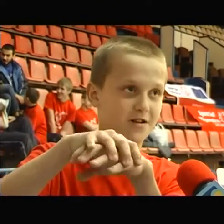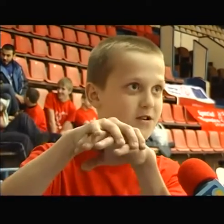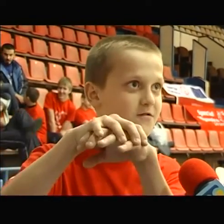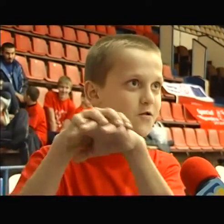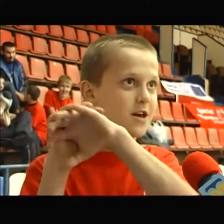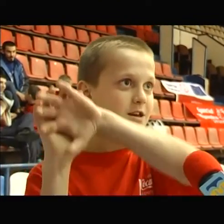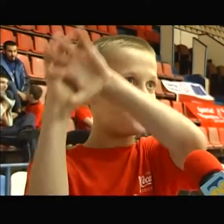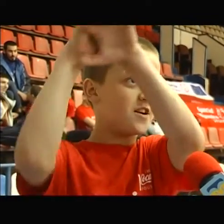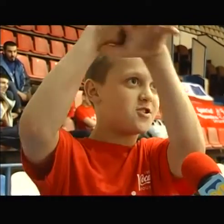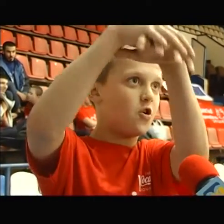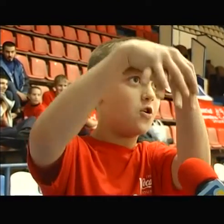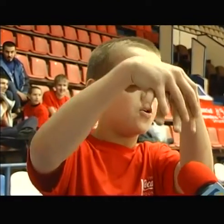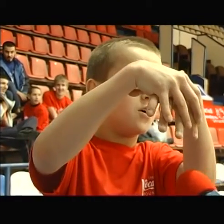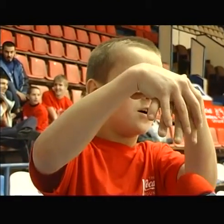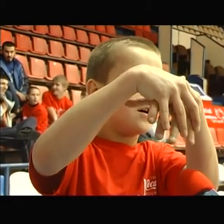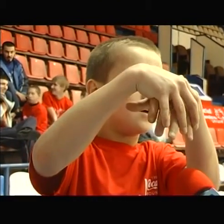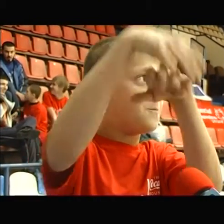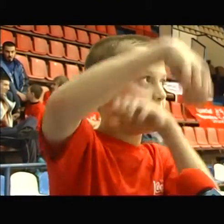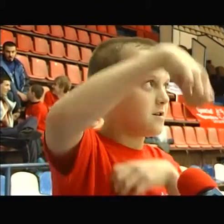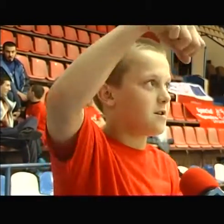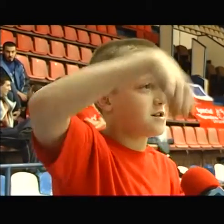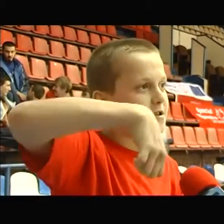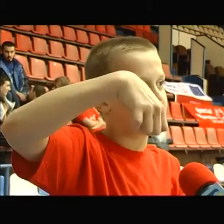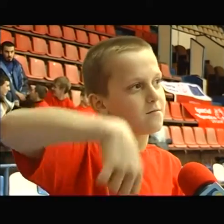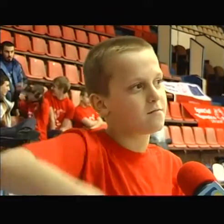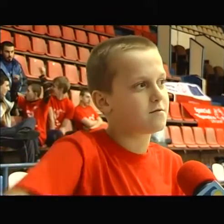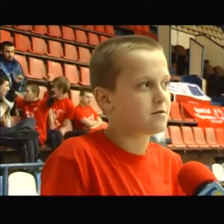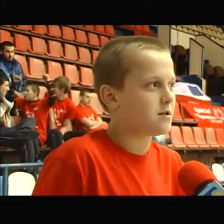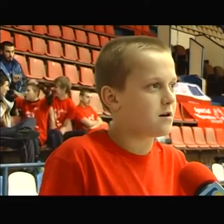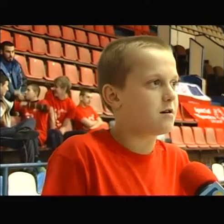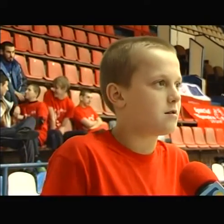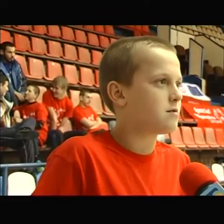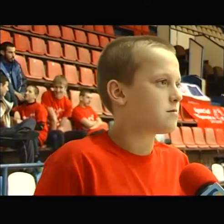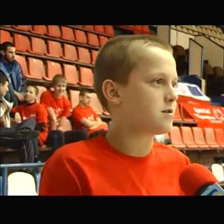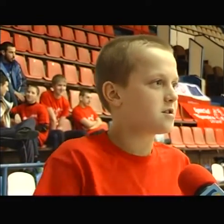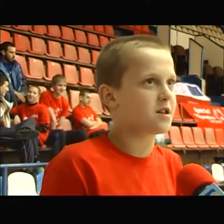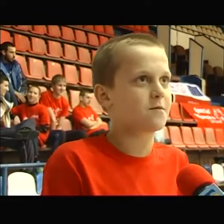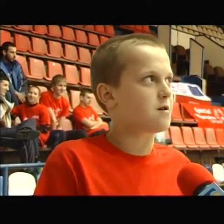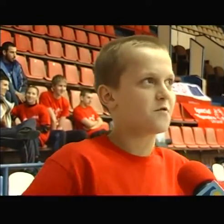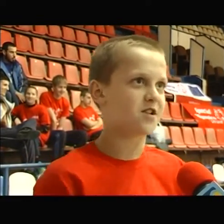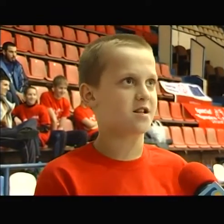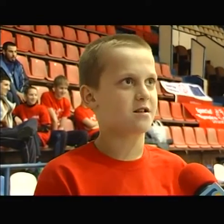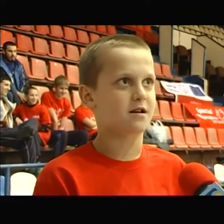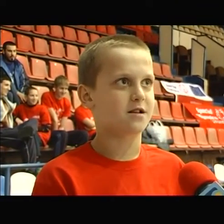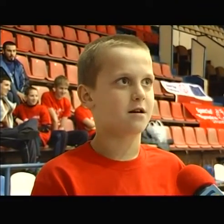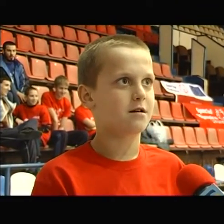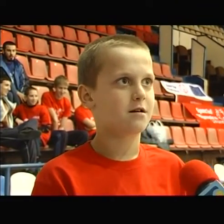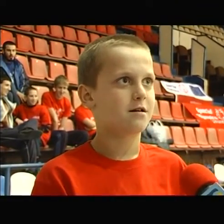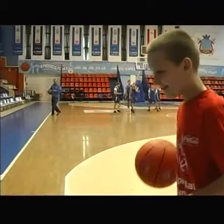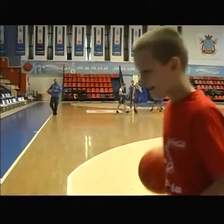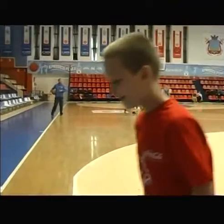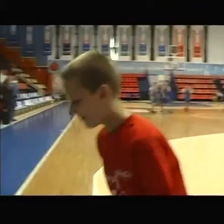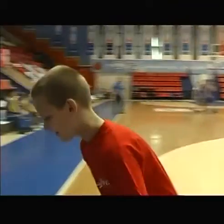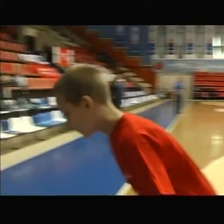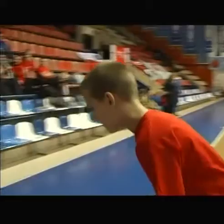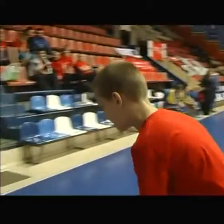мяч оставался в руке и в кольцо. И если там для экстрима там повеситься на кольце.